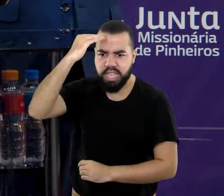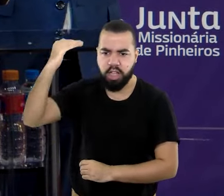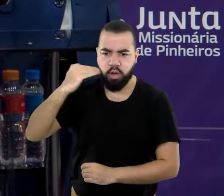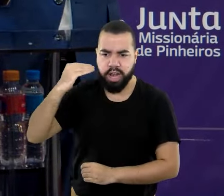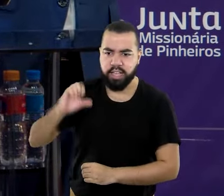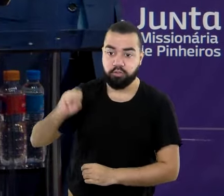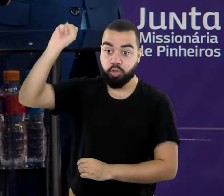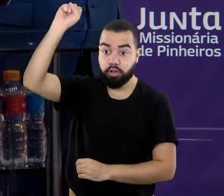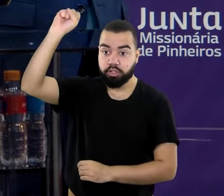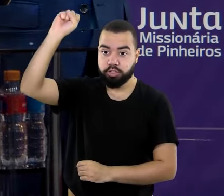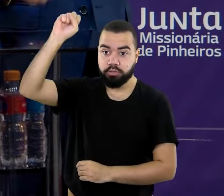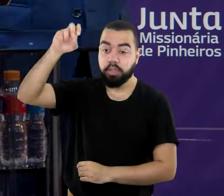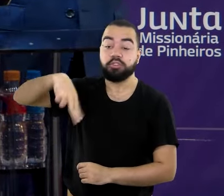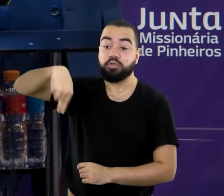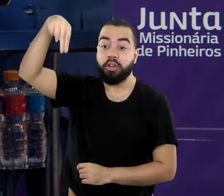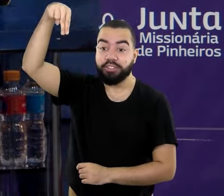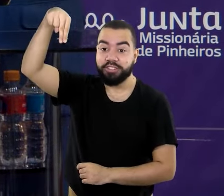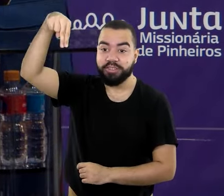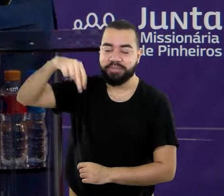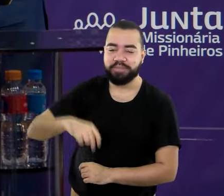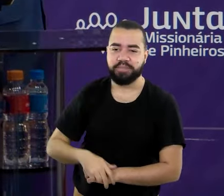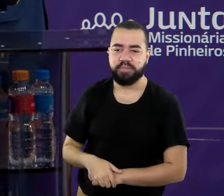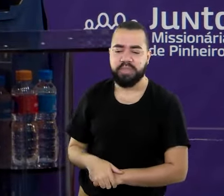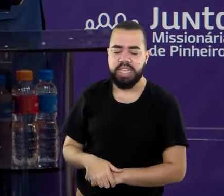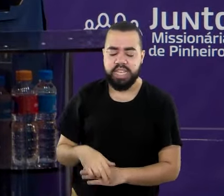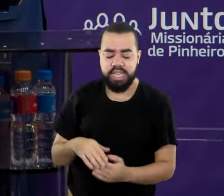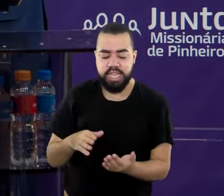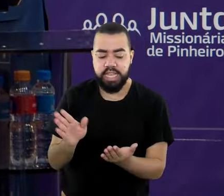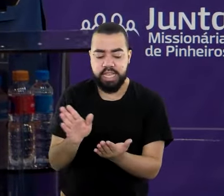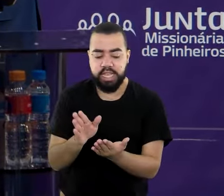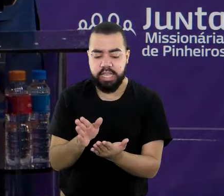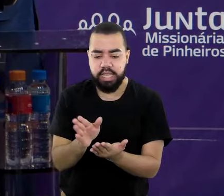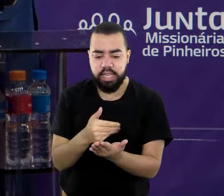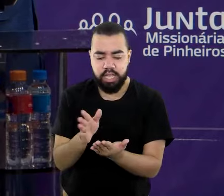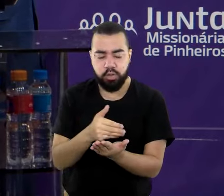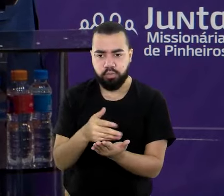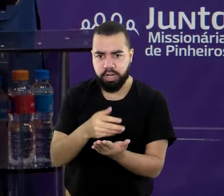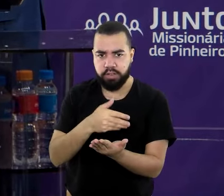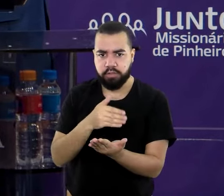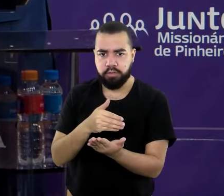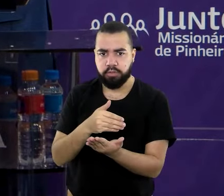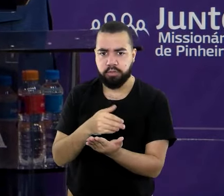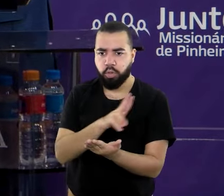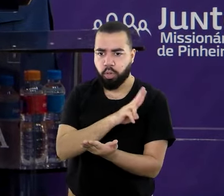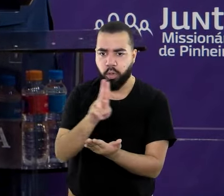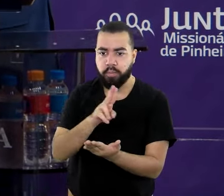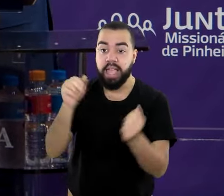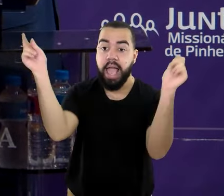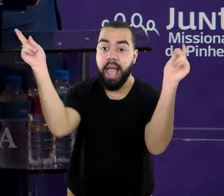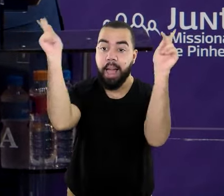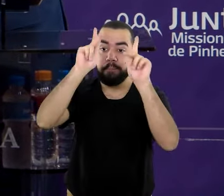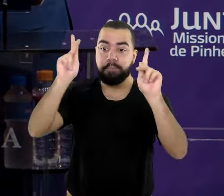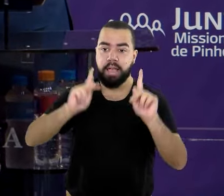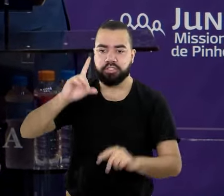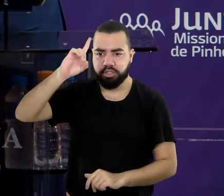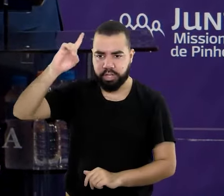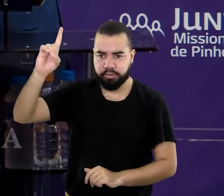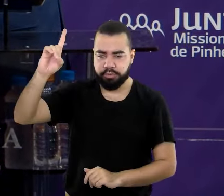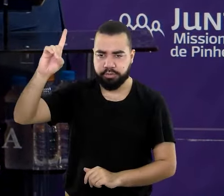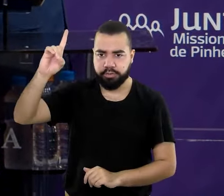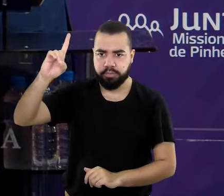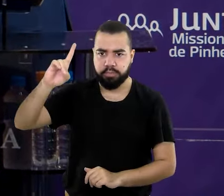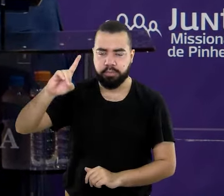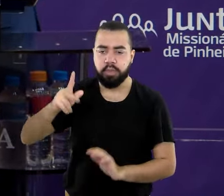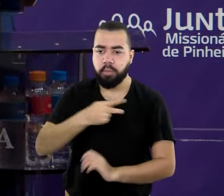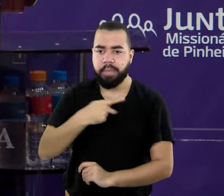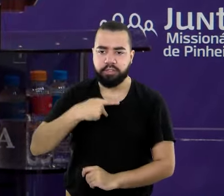책이 하나님과의 평화입니다. E o livro que ele escreveu do Billy Graham é A Paz de Deus. 하나님과의 평화의